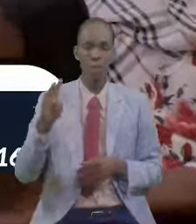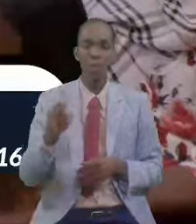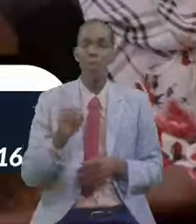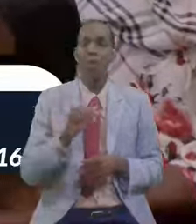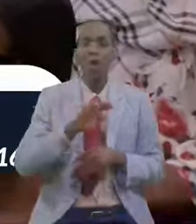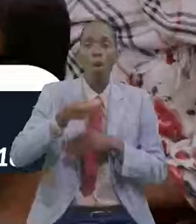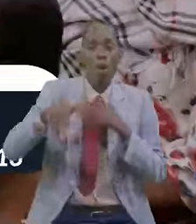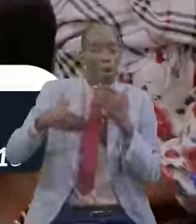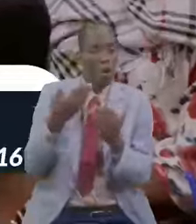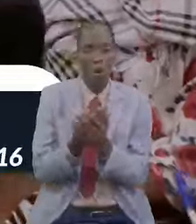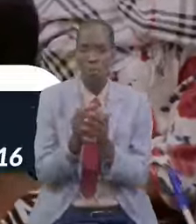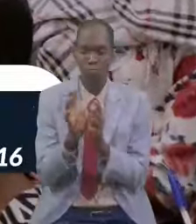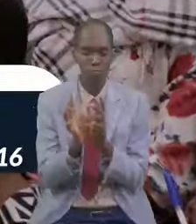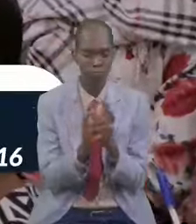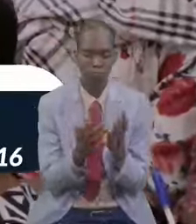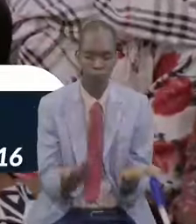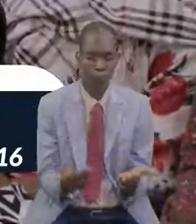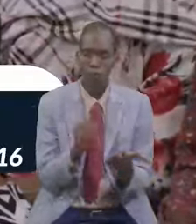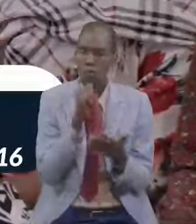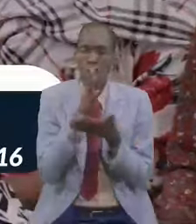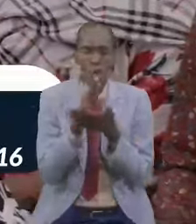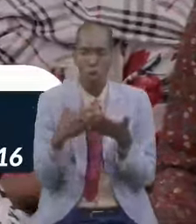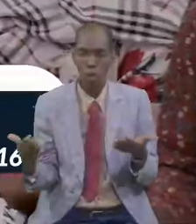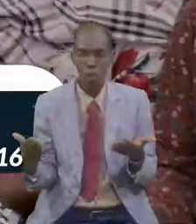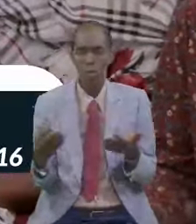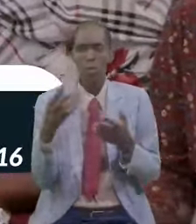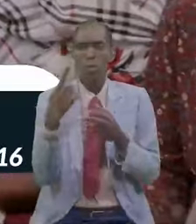2 Timothée 3, 16, qui dit,